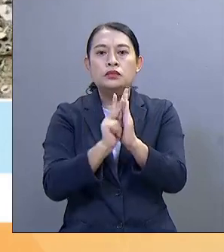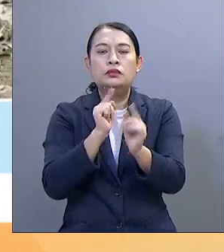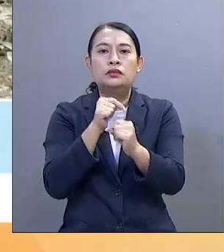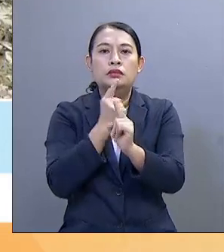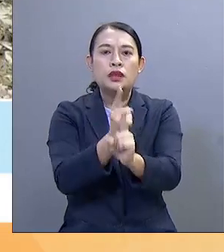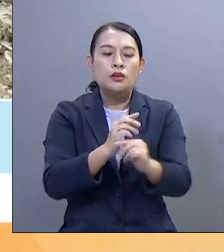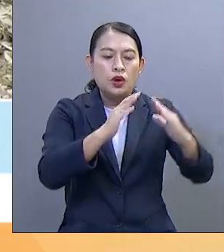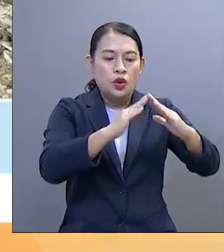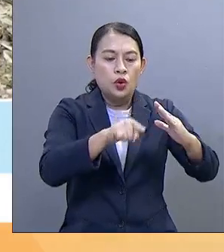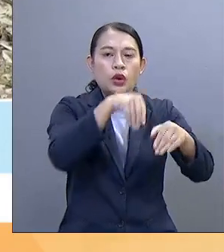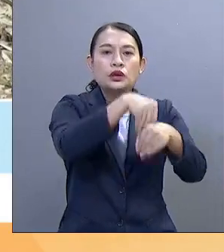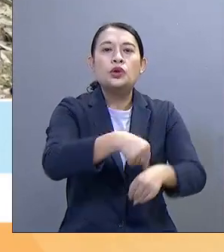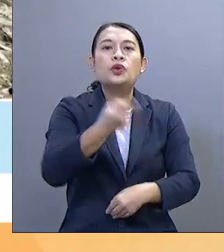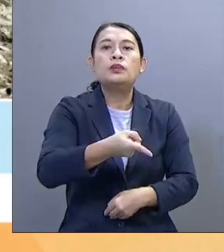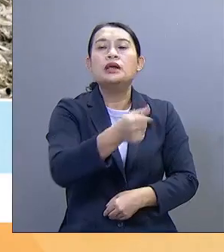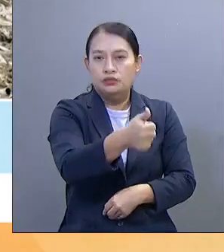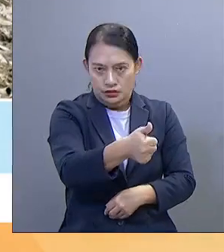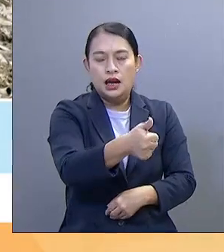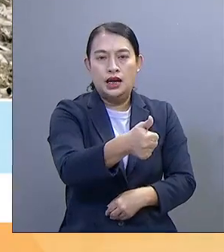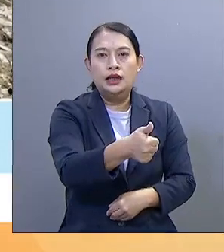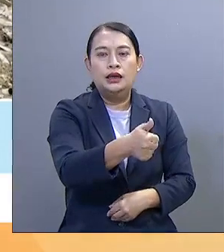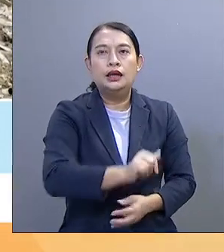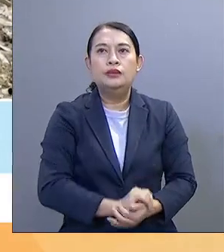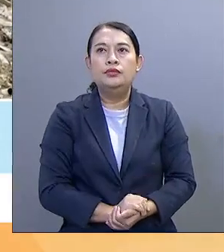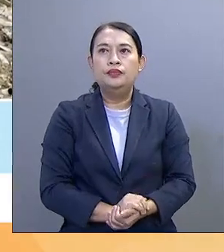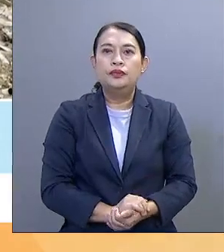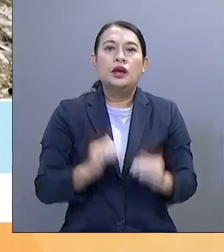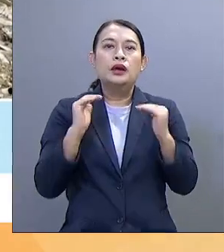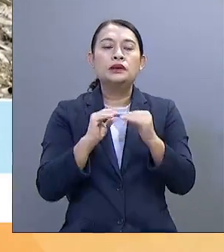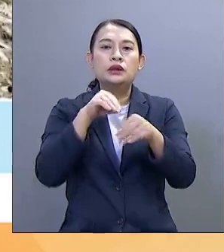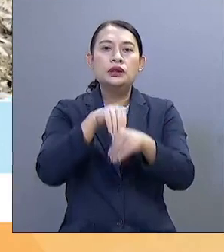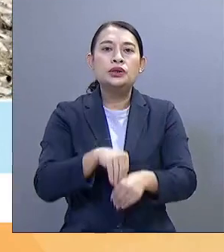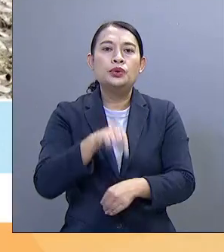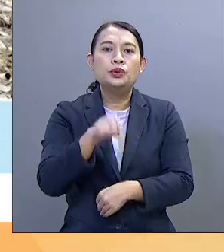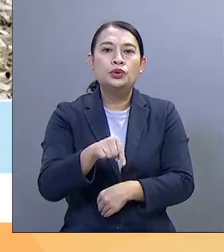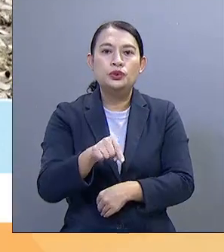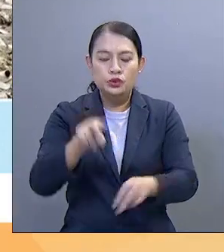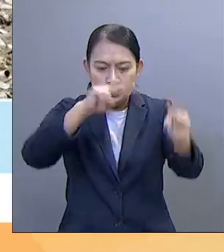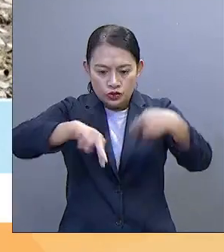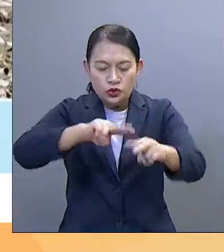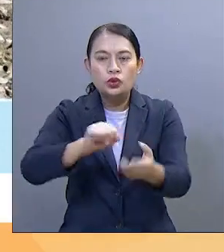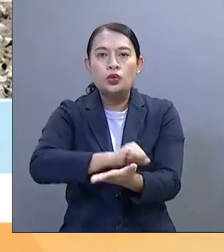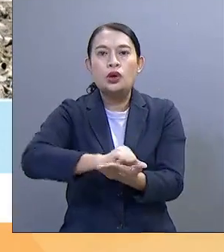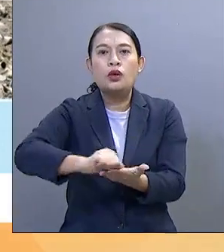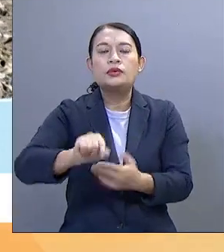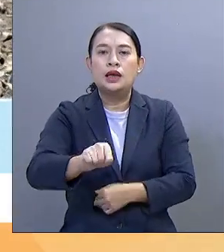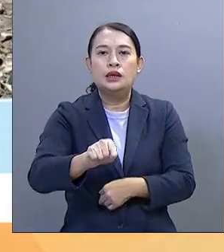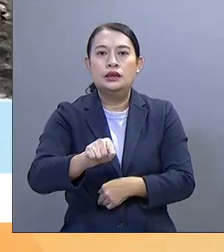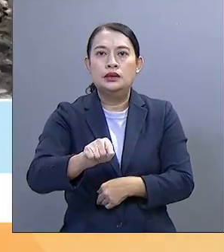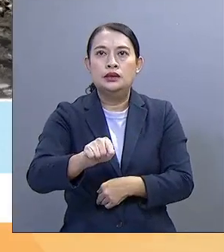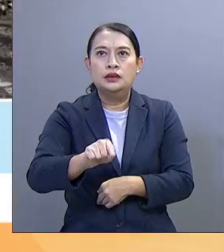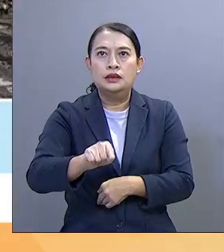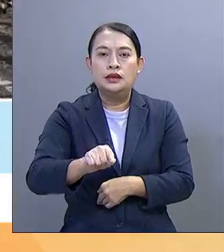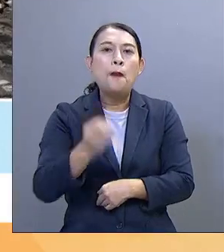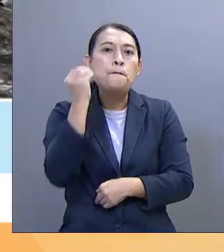เดิน thread comprised restricted in a biblical educationแต่สิี่อยู่รัหูแลดกตาความตะอาดต้มีขยะด